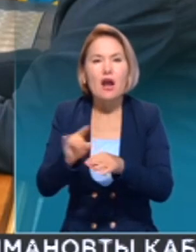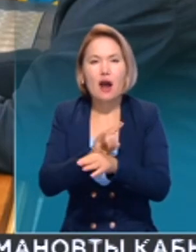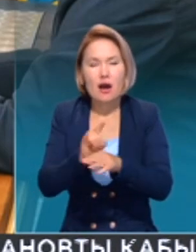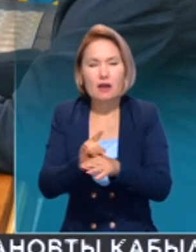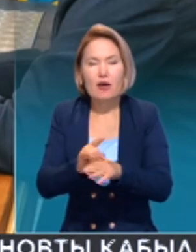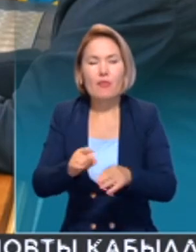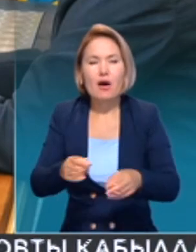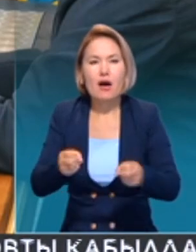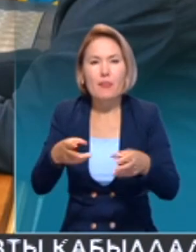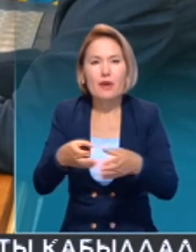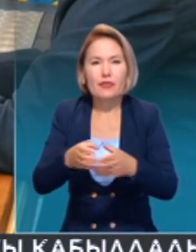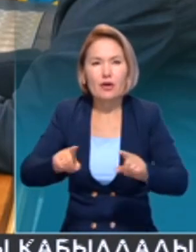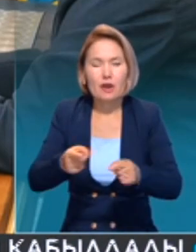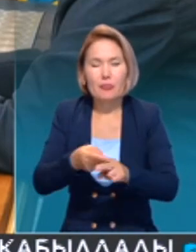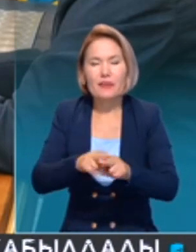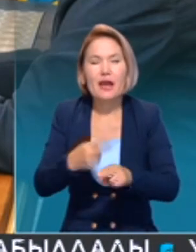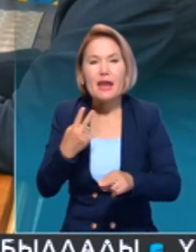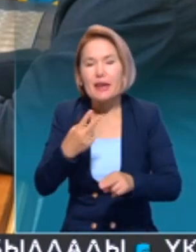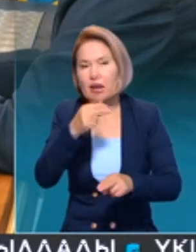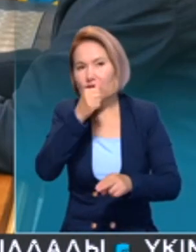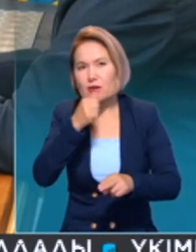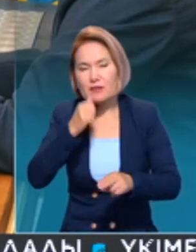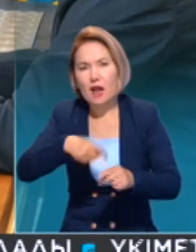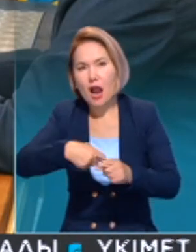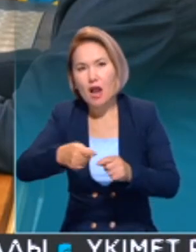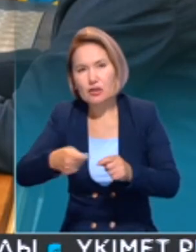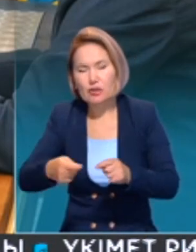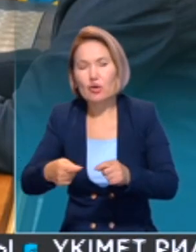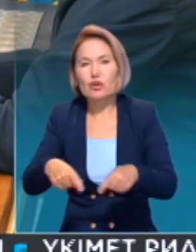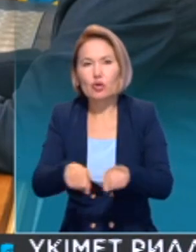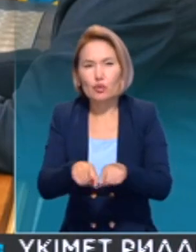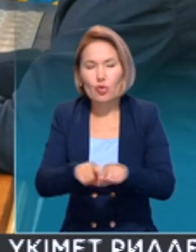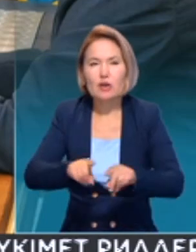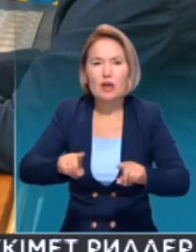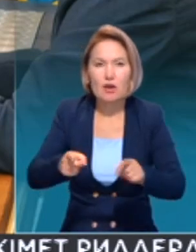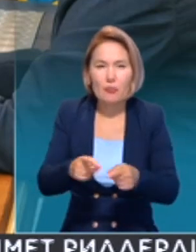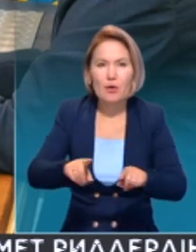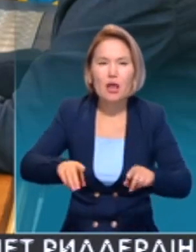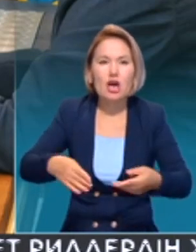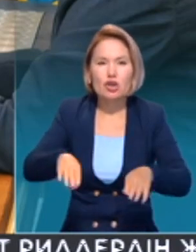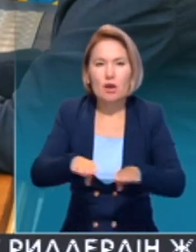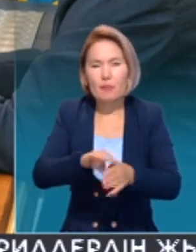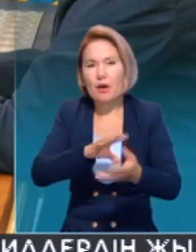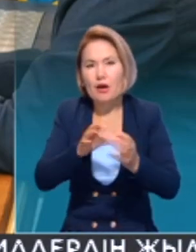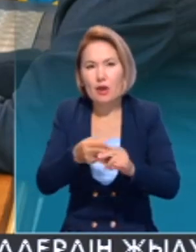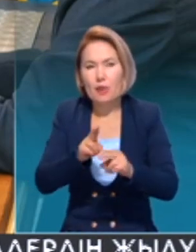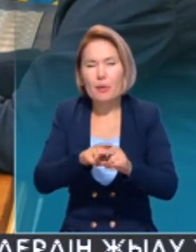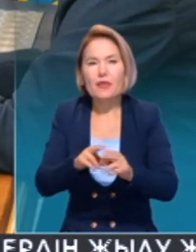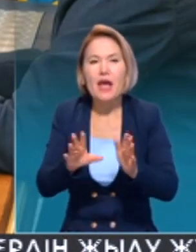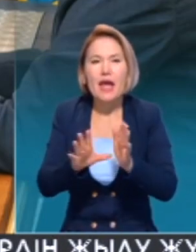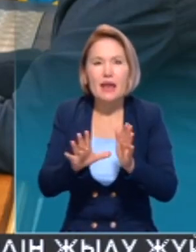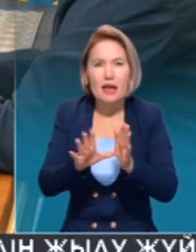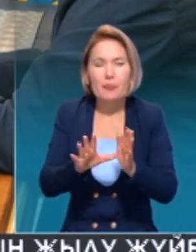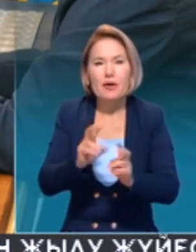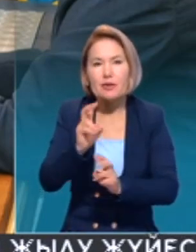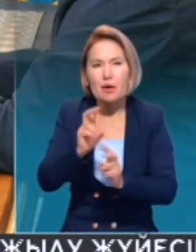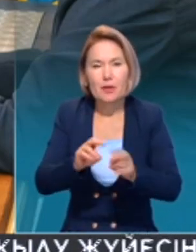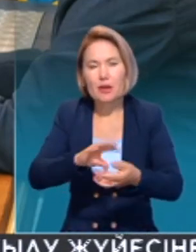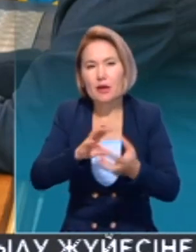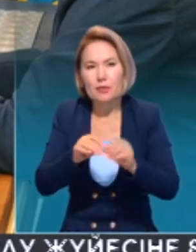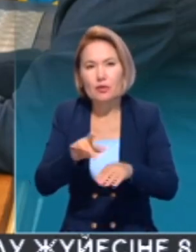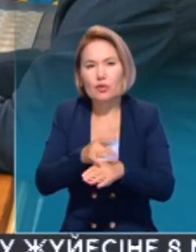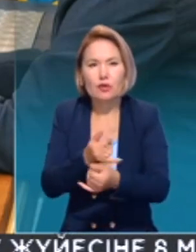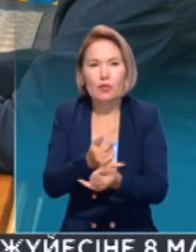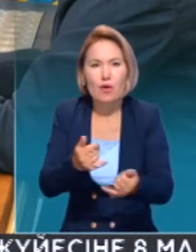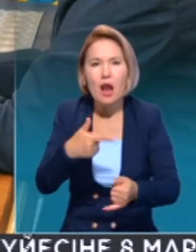жасырын казино мен 2 букмекерлік кеңсе жабылды. Бюджет қаржысын жымқыру фактілері бойынша отын энергетика кешенінде